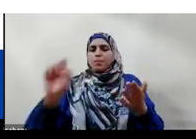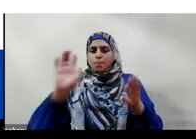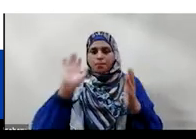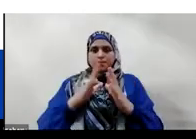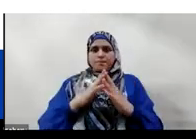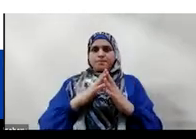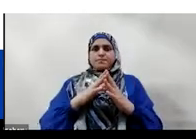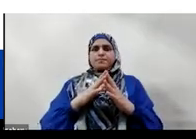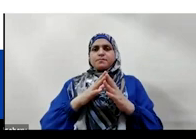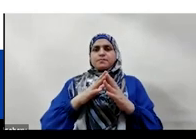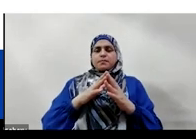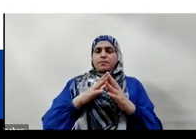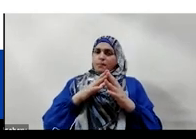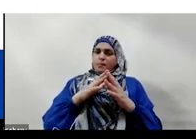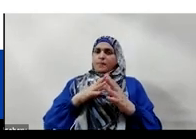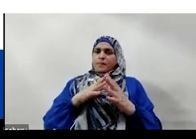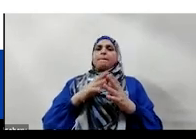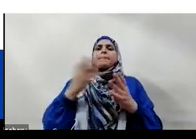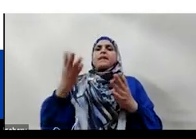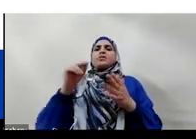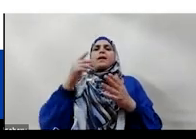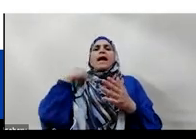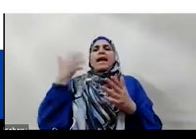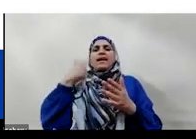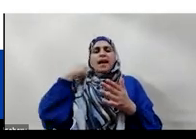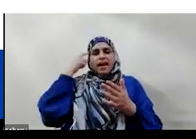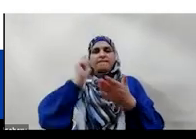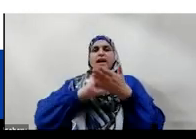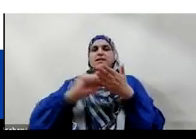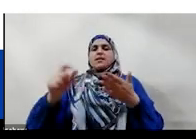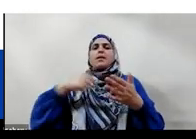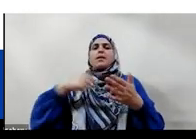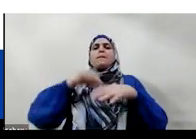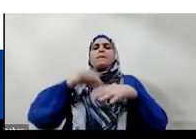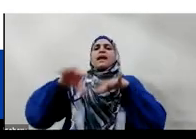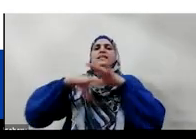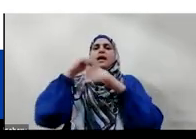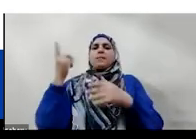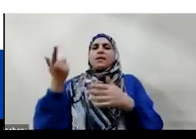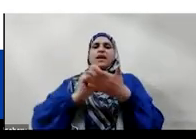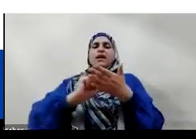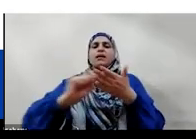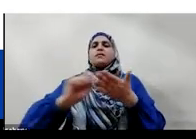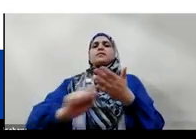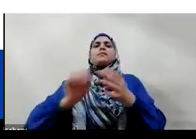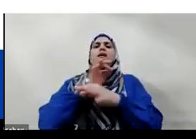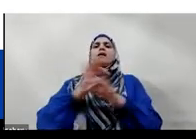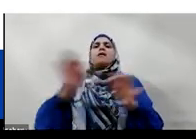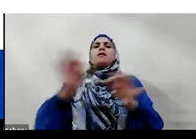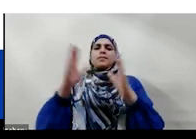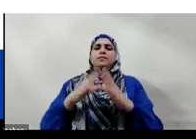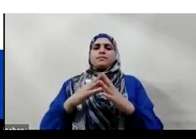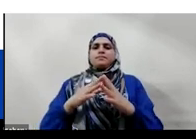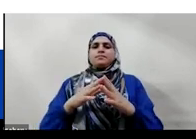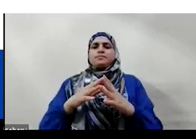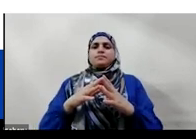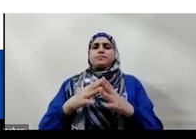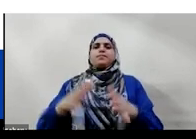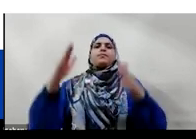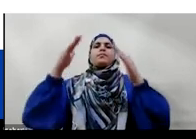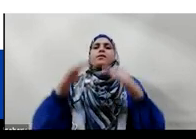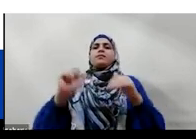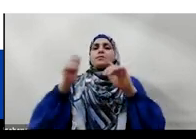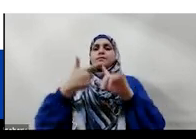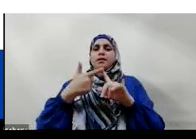amount معين انا حصلت عليه بكتبه، اسم المكان اللي هي اتعملت فيه والديوريشن بتاعتها كانت من امتى لامتى. تاني مربع